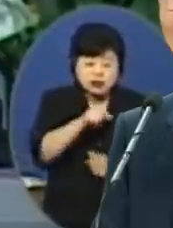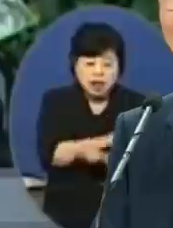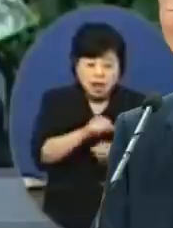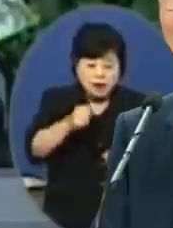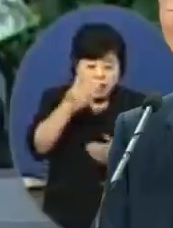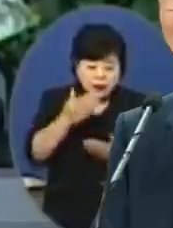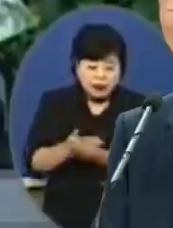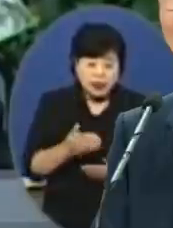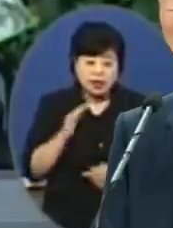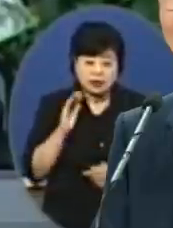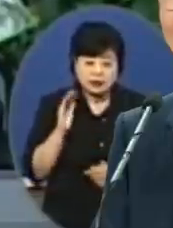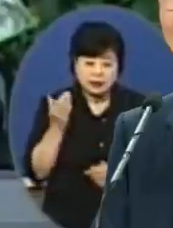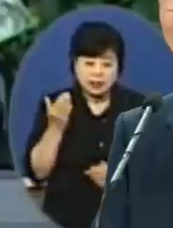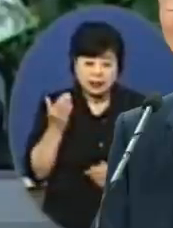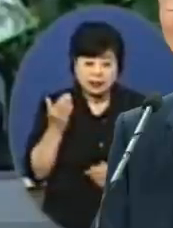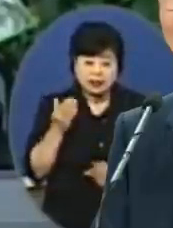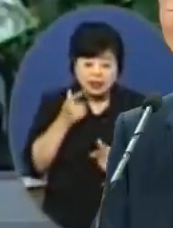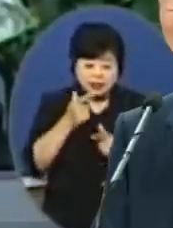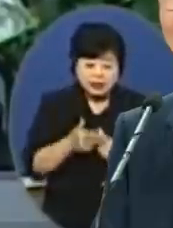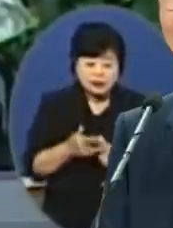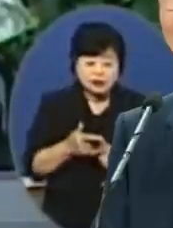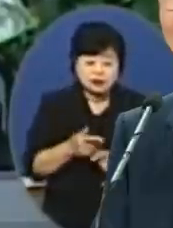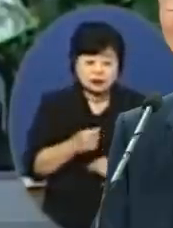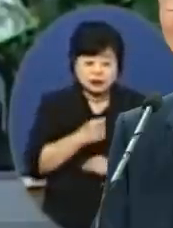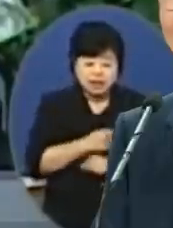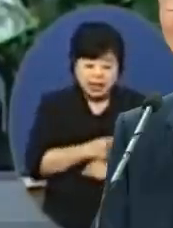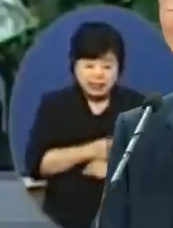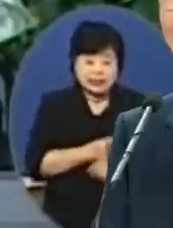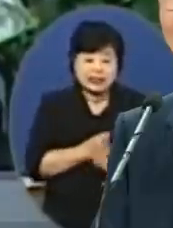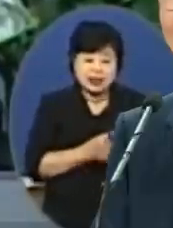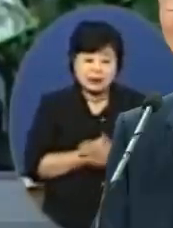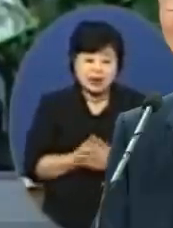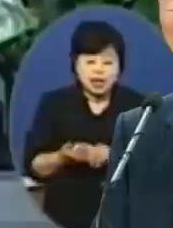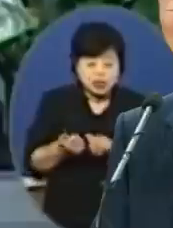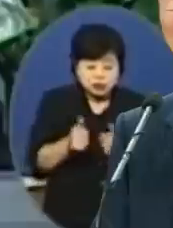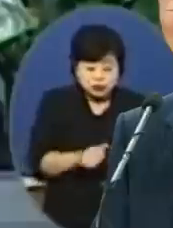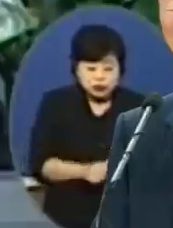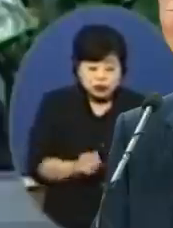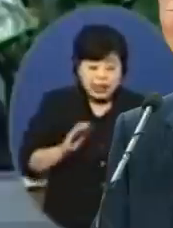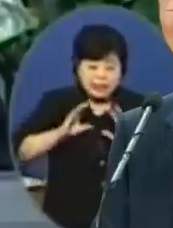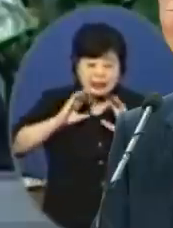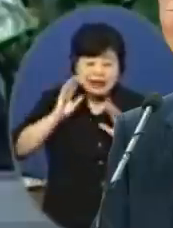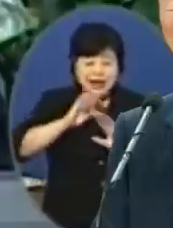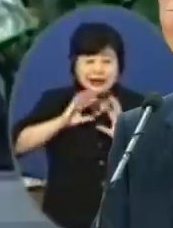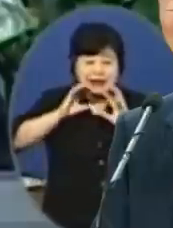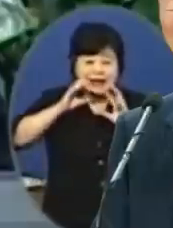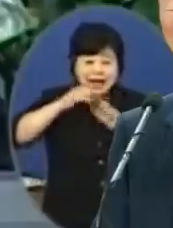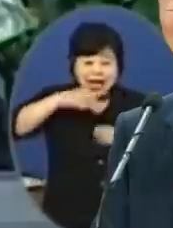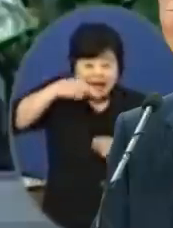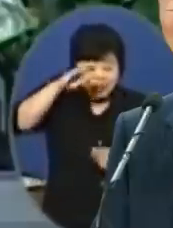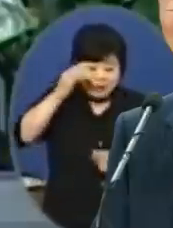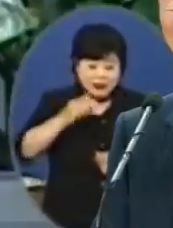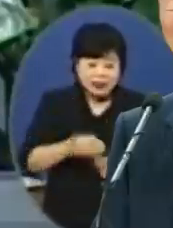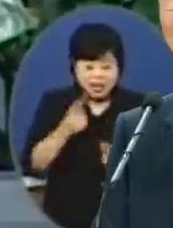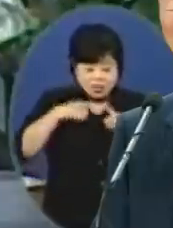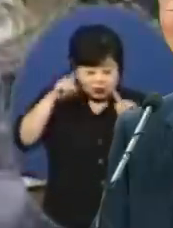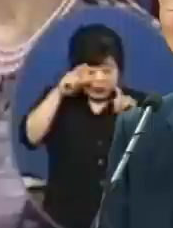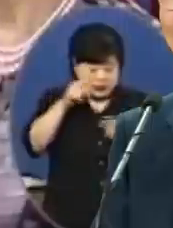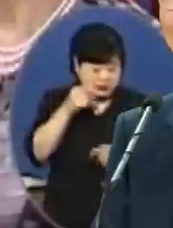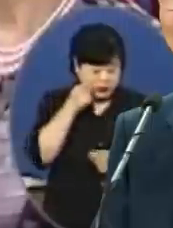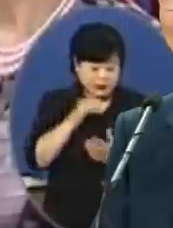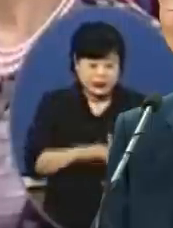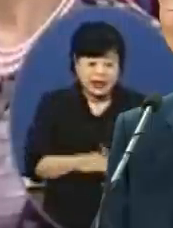해방되어야 됩니다. 예수님이 그렇게 했기 때문인 것입니다. 죽어서 천당 가야 마땅합니다. 지옥 갈 수